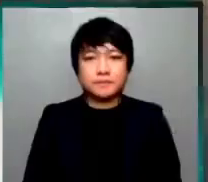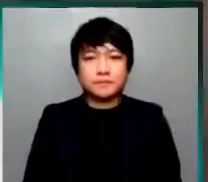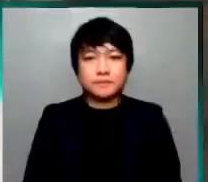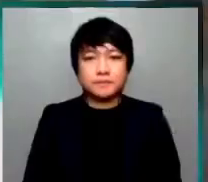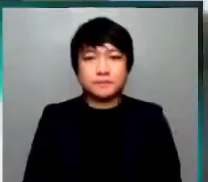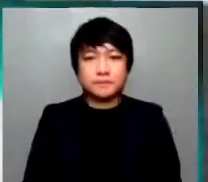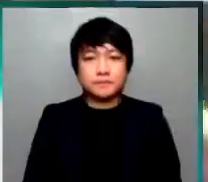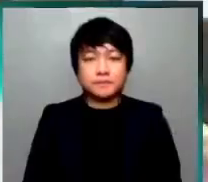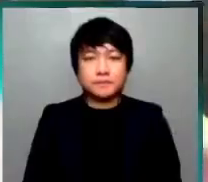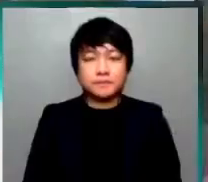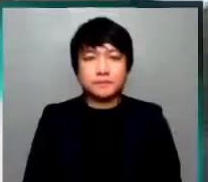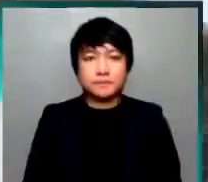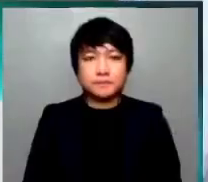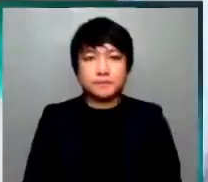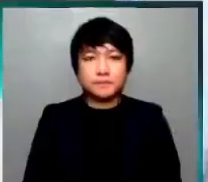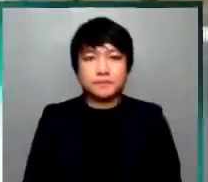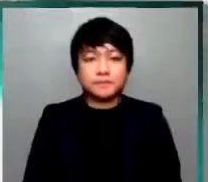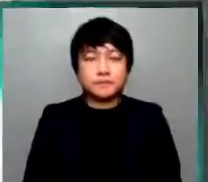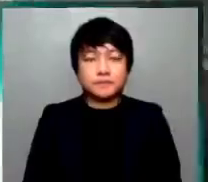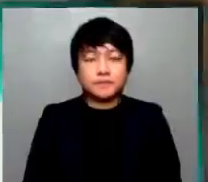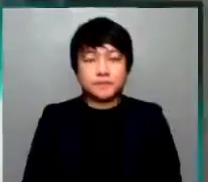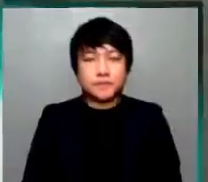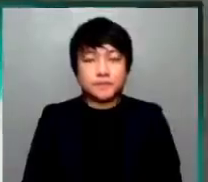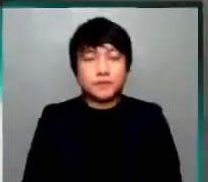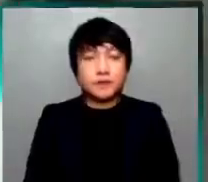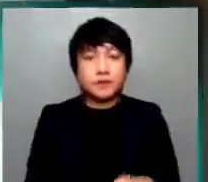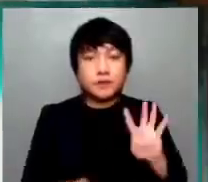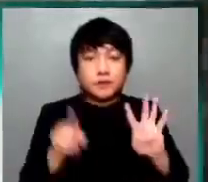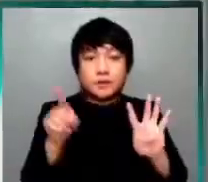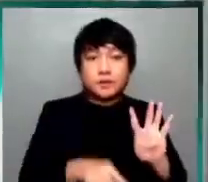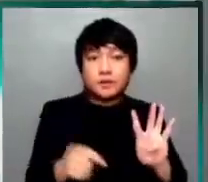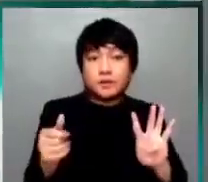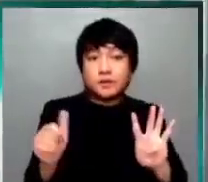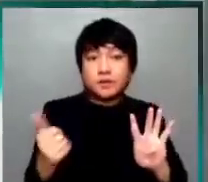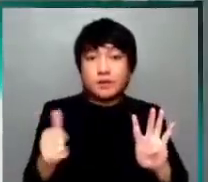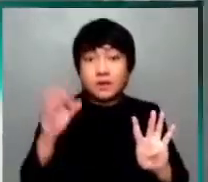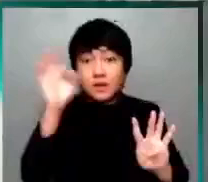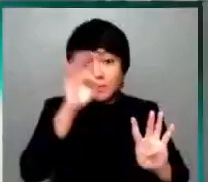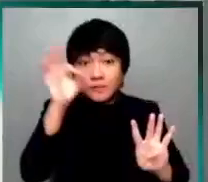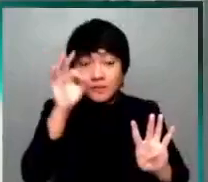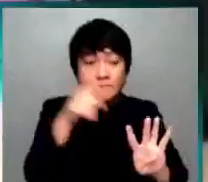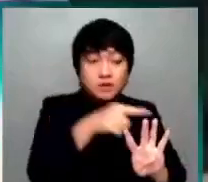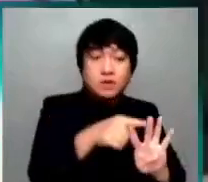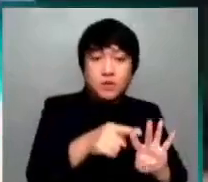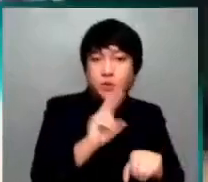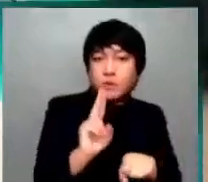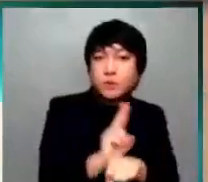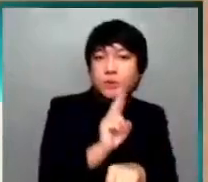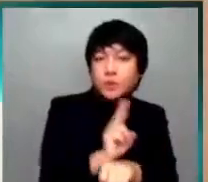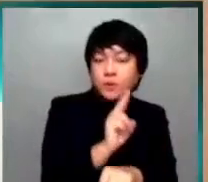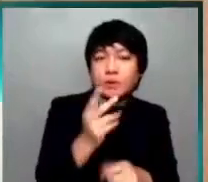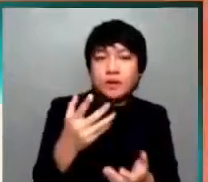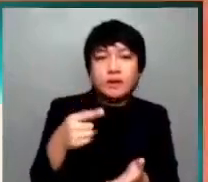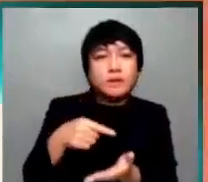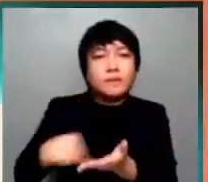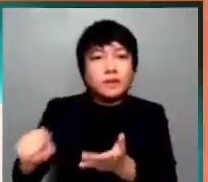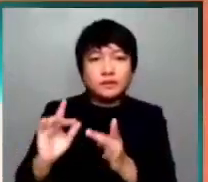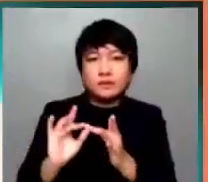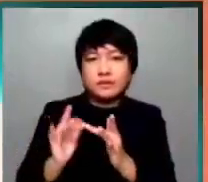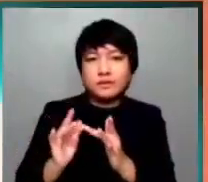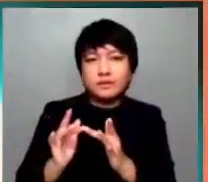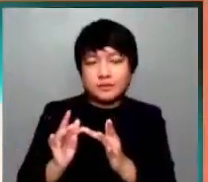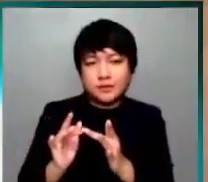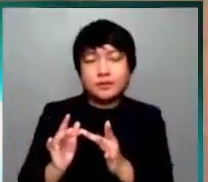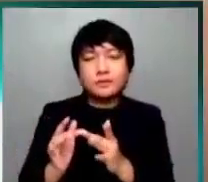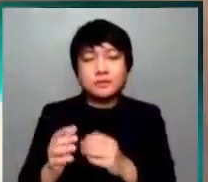sa kada 10 Pilipino gumagamit ng digital payment ayon sa Bangko Sentral ng Pilipinas. Higit pa raw sa pagiging mas ligtas